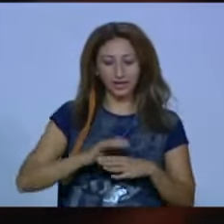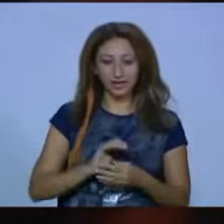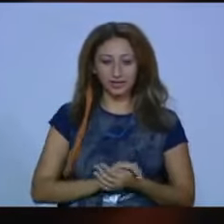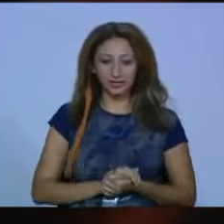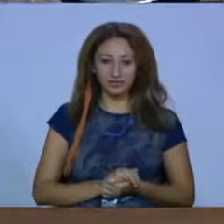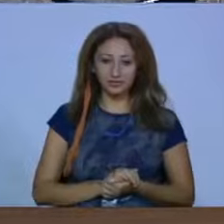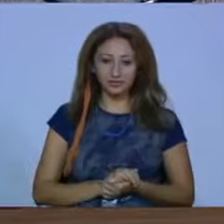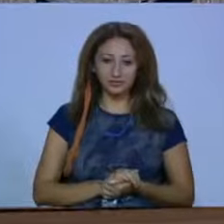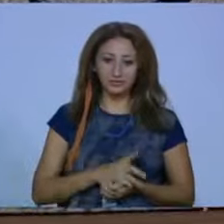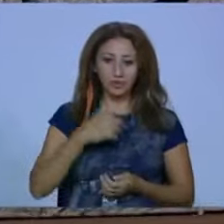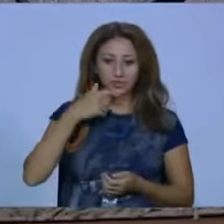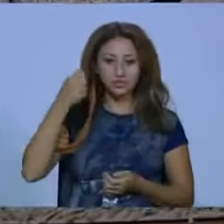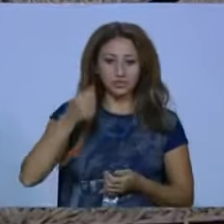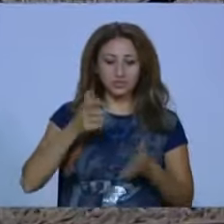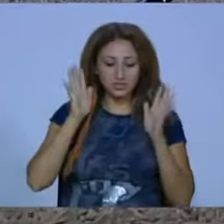عليك،